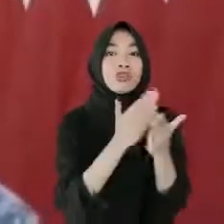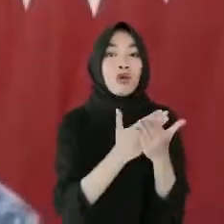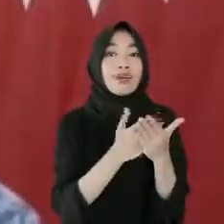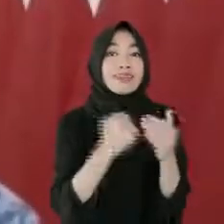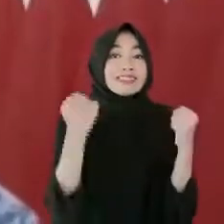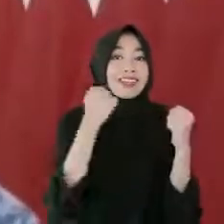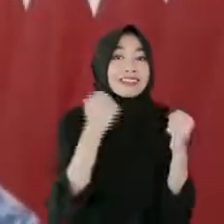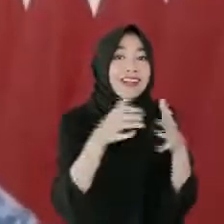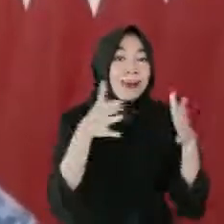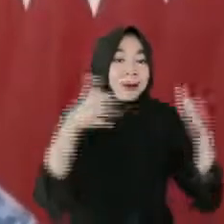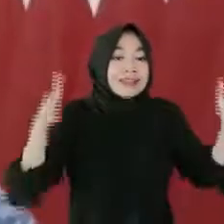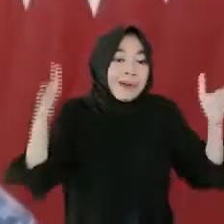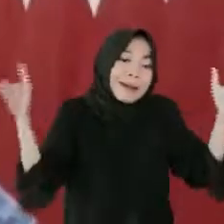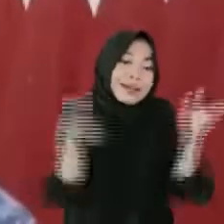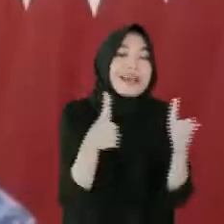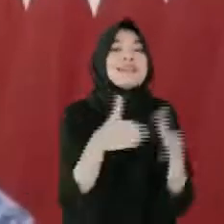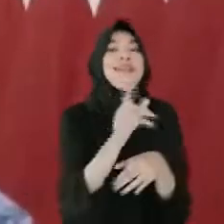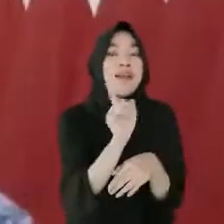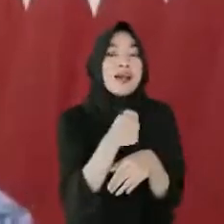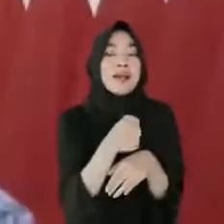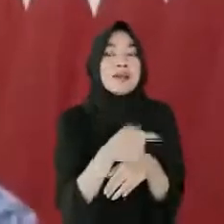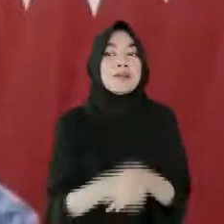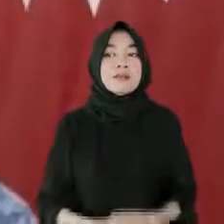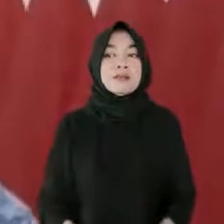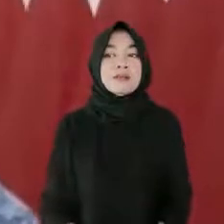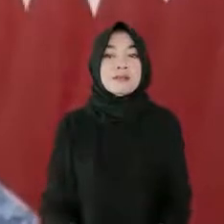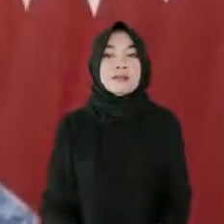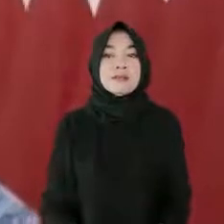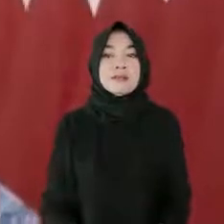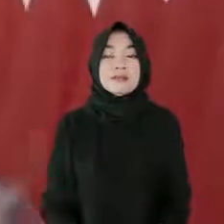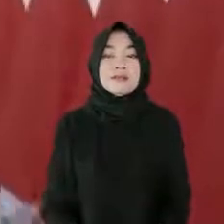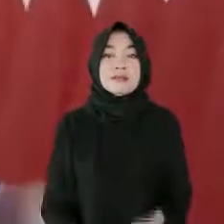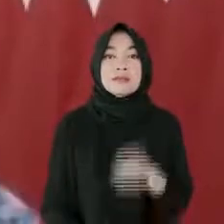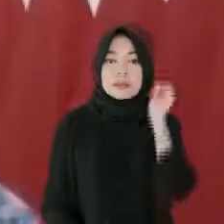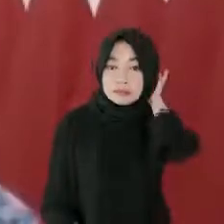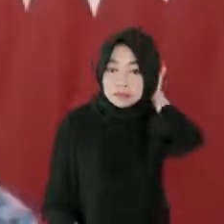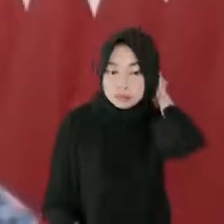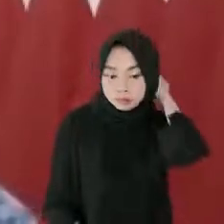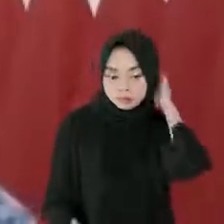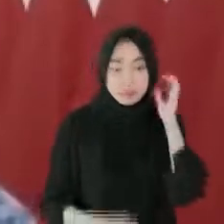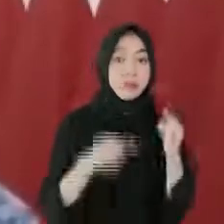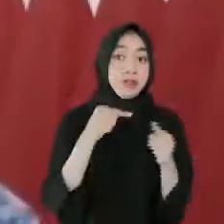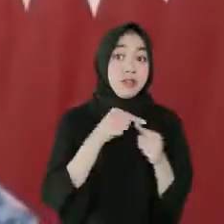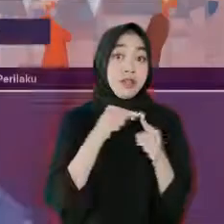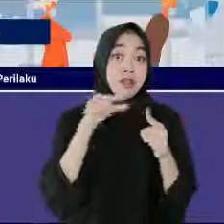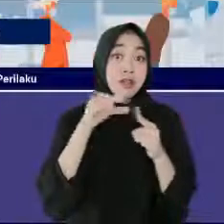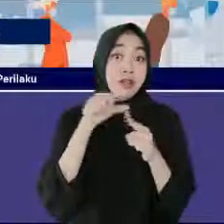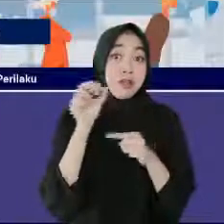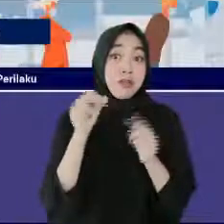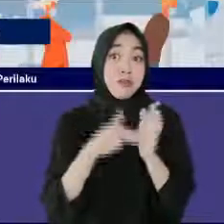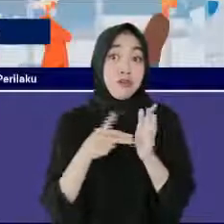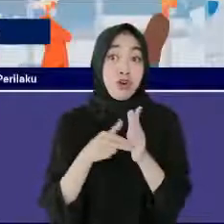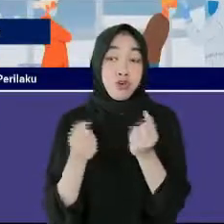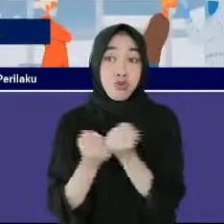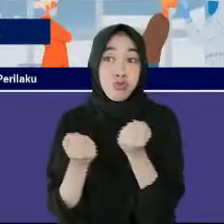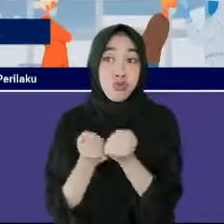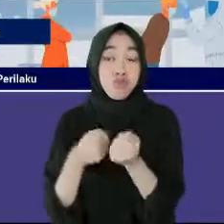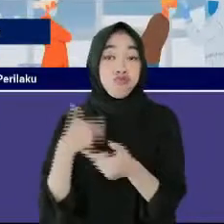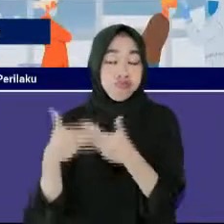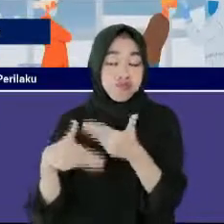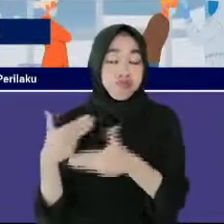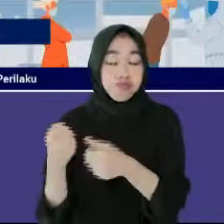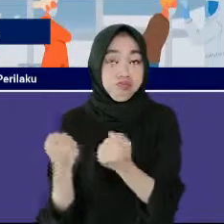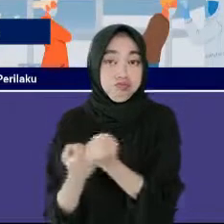kesehatan bagi masing-masing pihak tadi untuk mendukung pelaksanaan Pon mensukseskan tentu kita juga